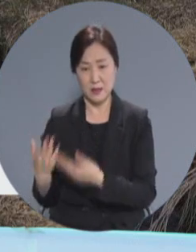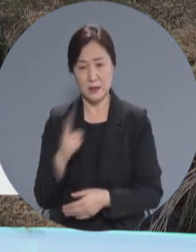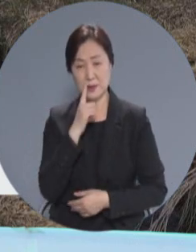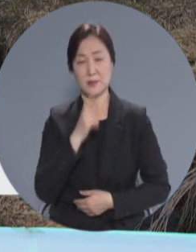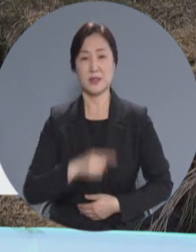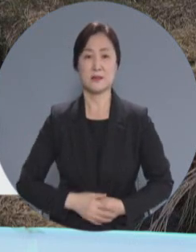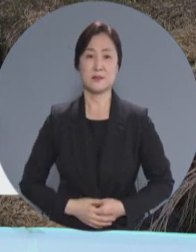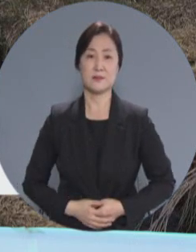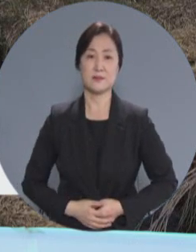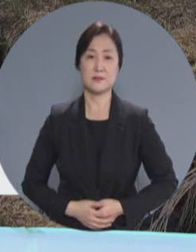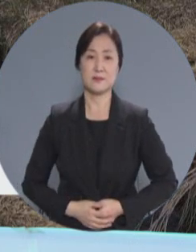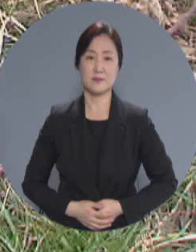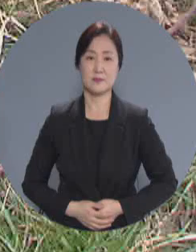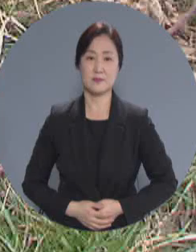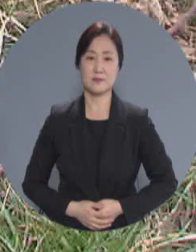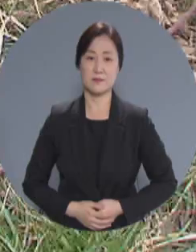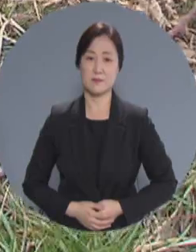강서영 기자입니다.